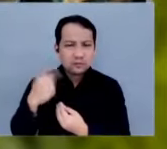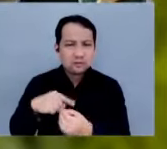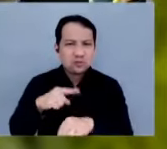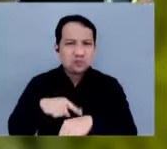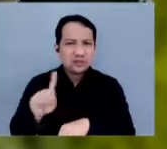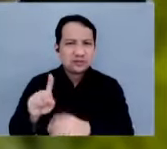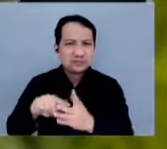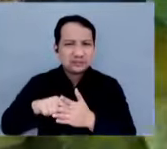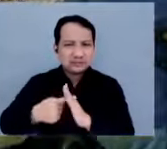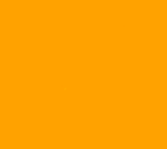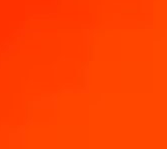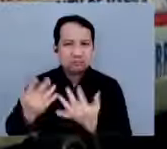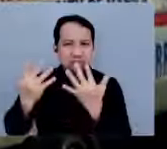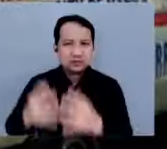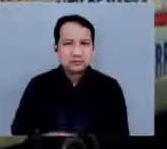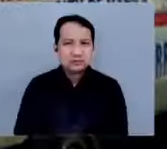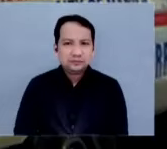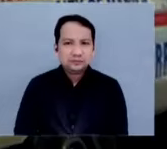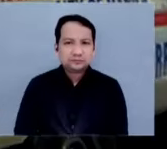ang sunog?